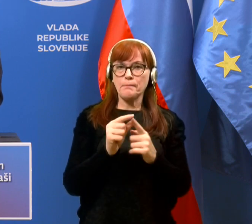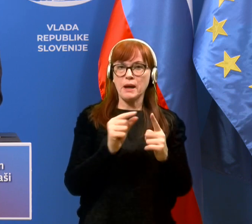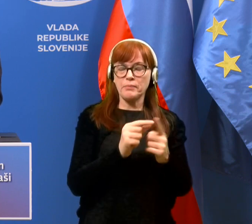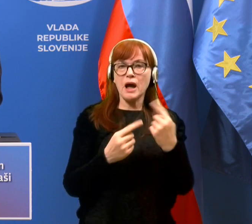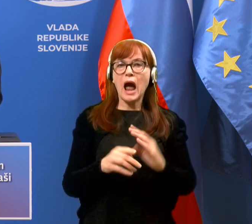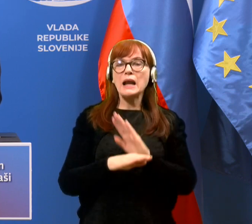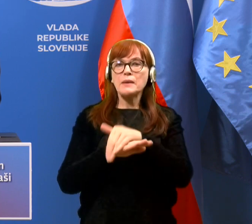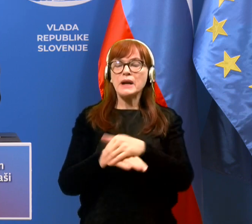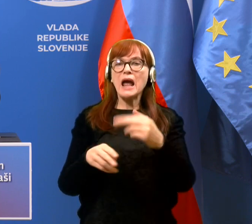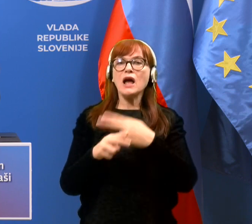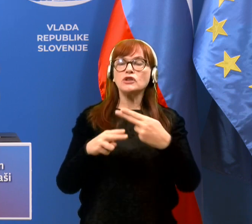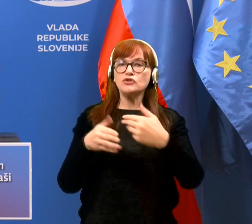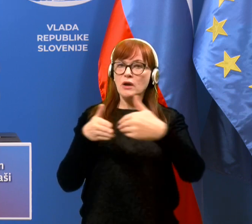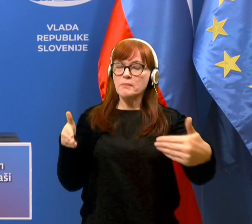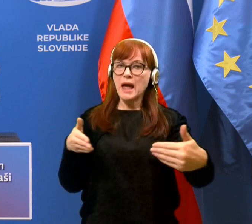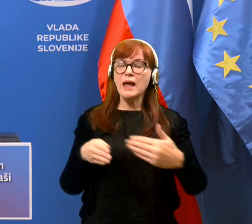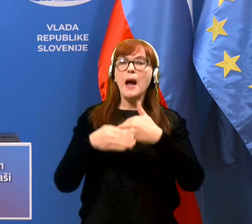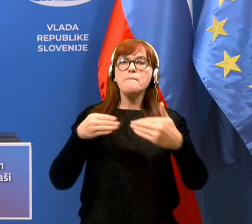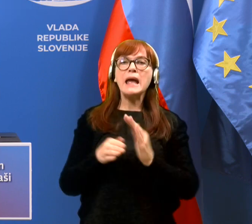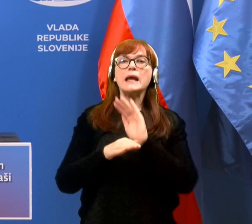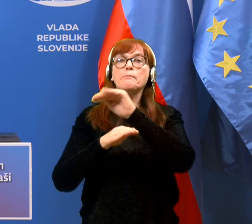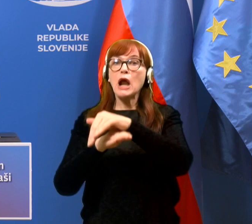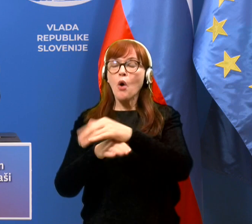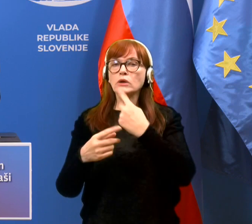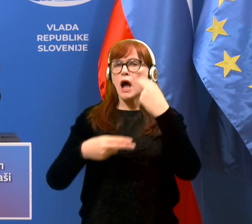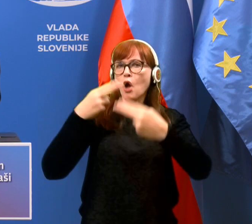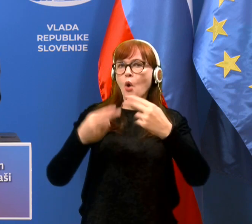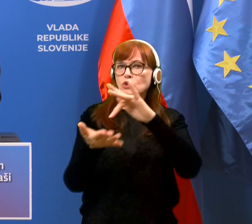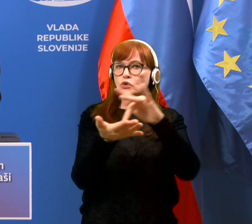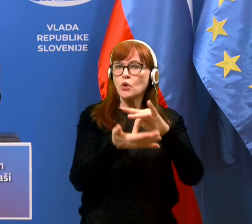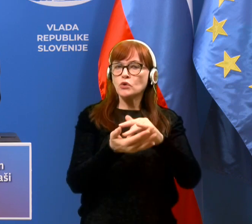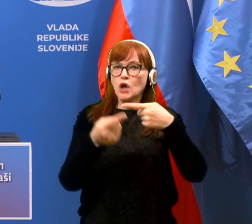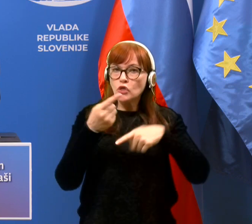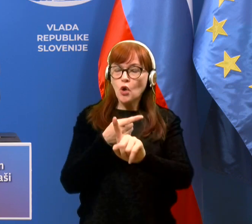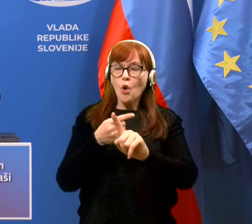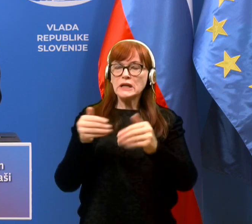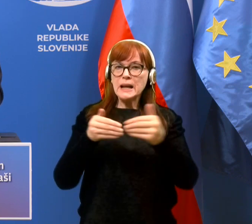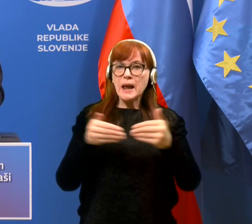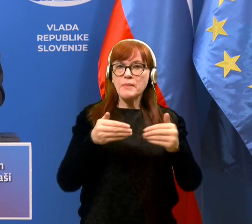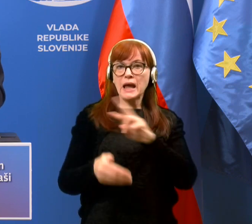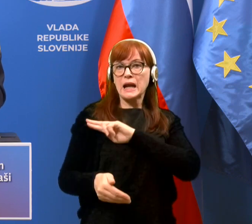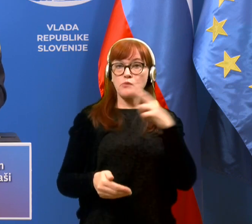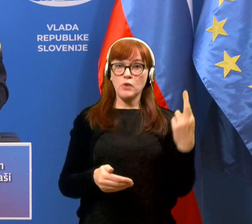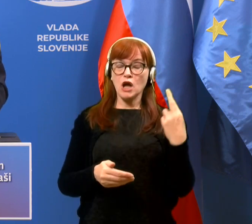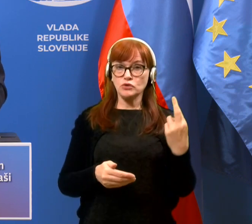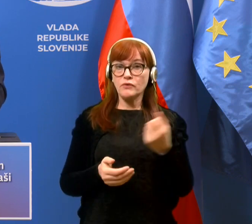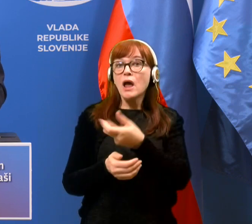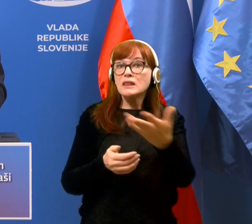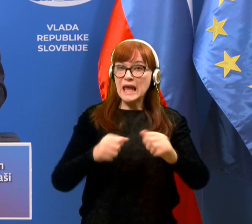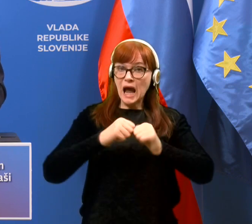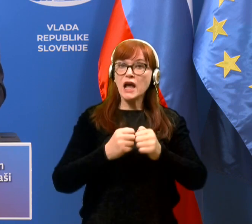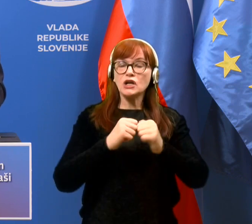pri prehajanju državne meje na mejnih prehodih ali kontrolnih točkah na notranjih mejah Republike Slovenije. Nekaj